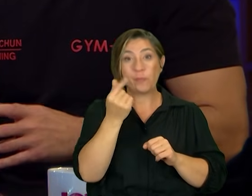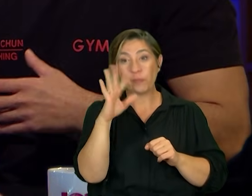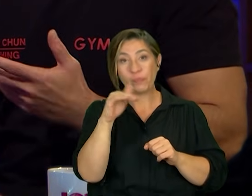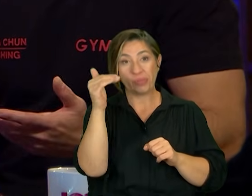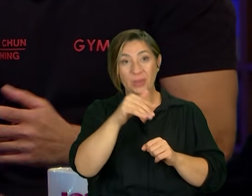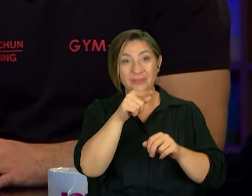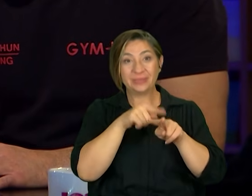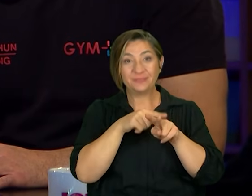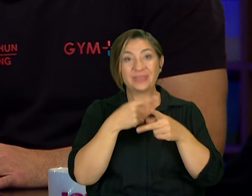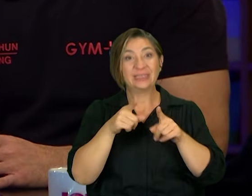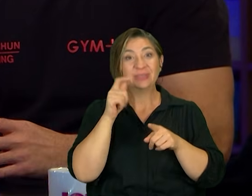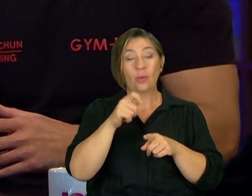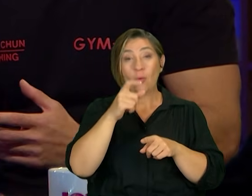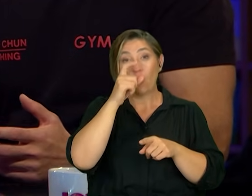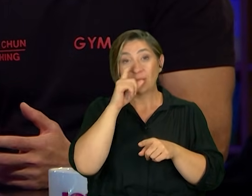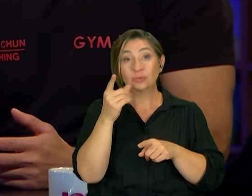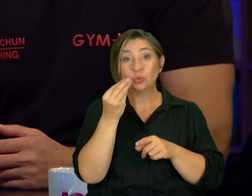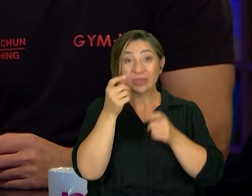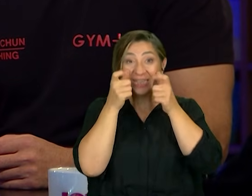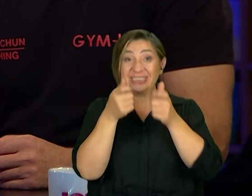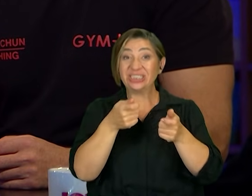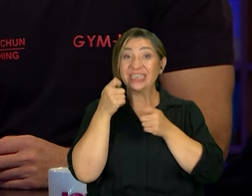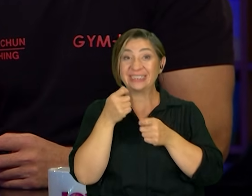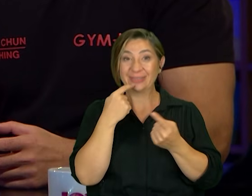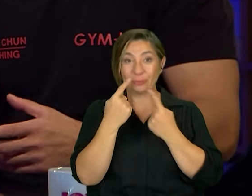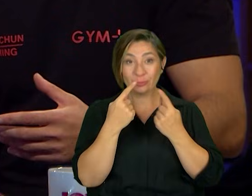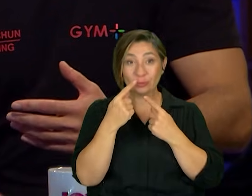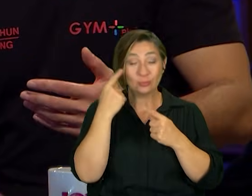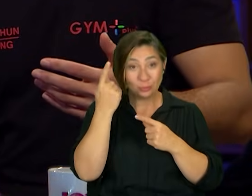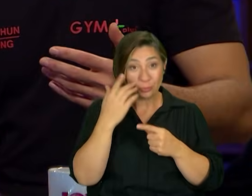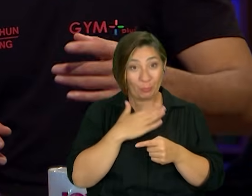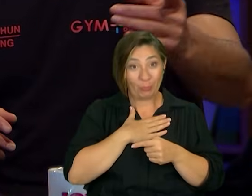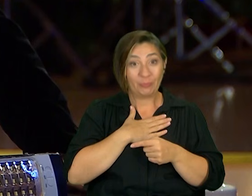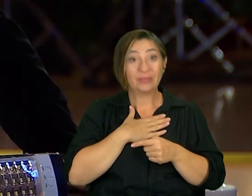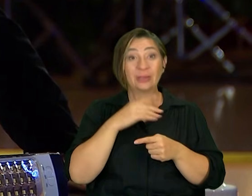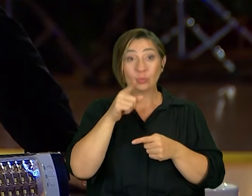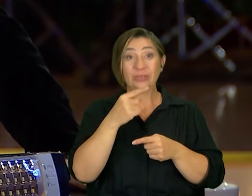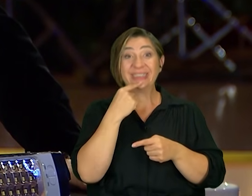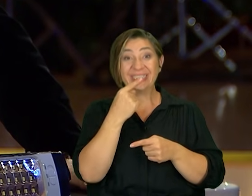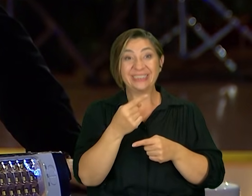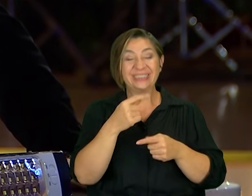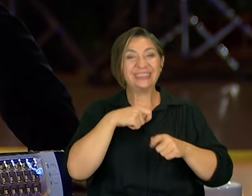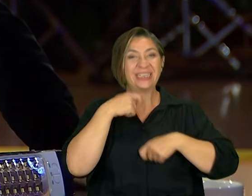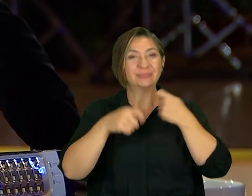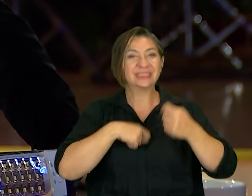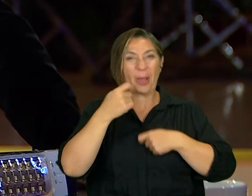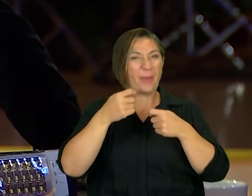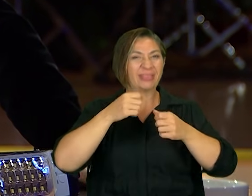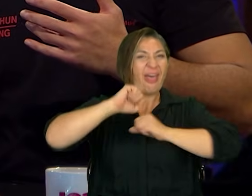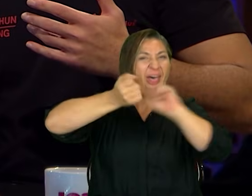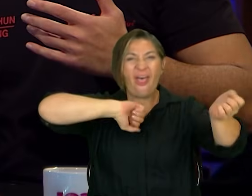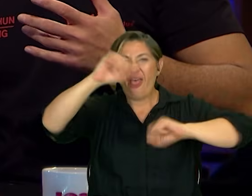gelirken Yalçın'la bunun esprisini yaptı. Okan Bey'in çok ilgisini çekecektir bu diye düşündüm. Kesinlikle çünkü öyle. Bu dediğiniz o saçma sapan